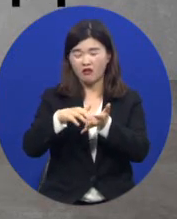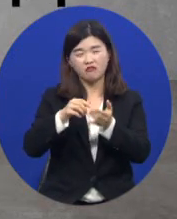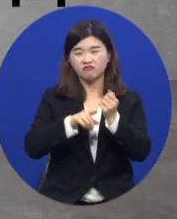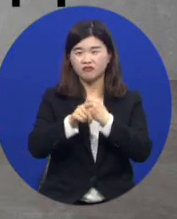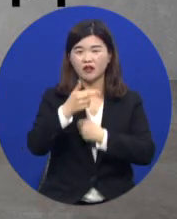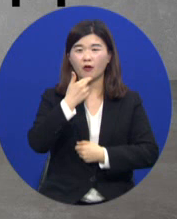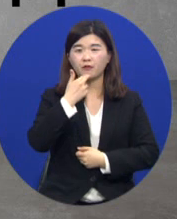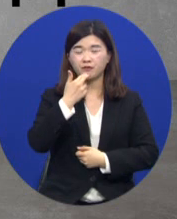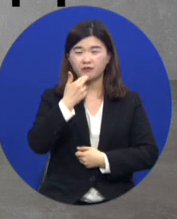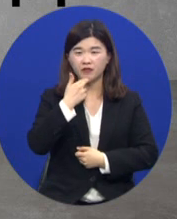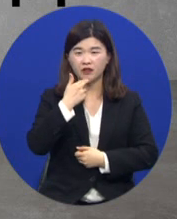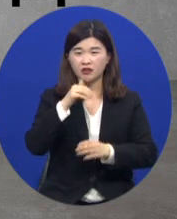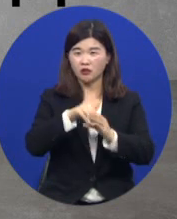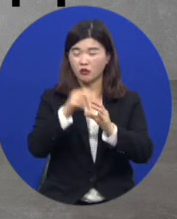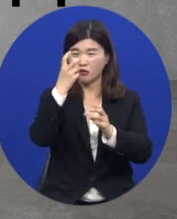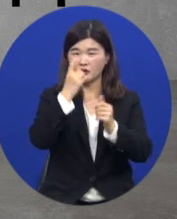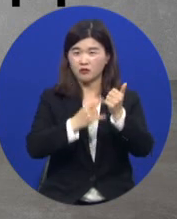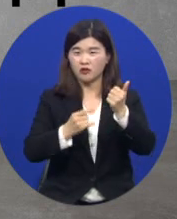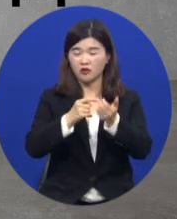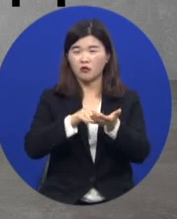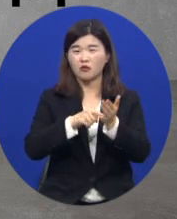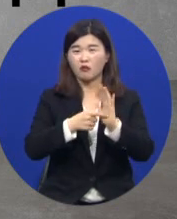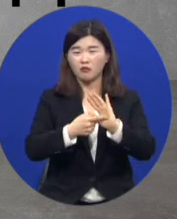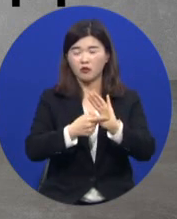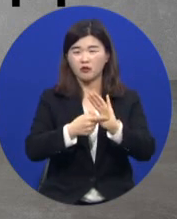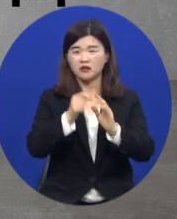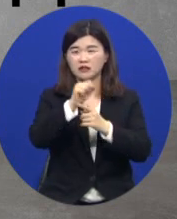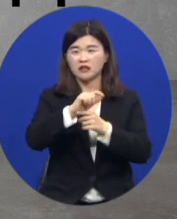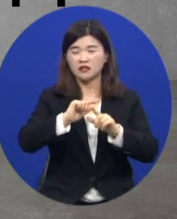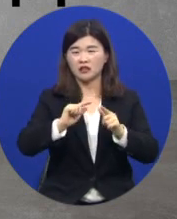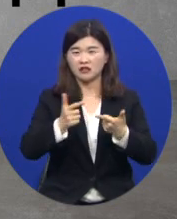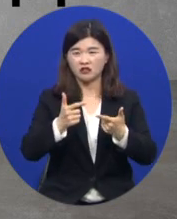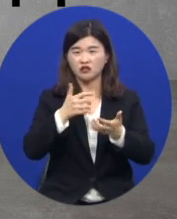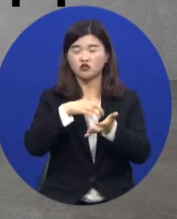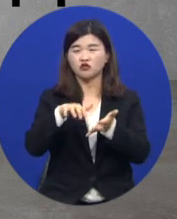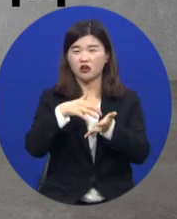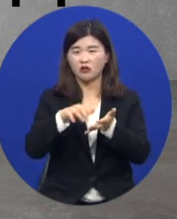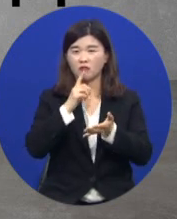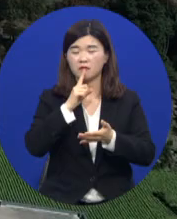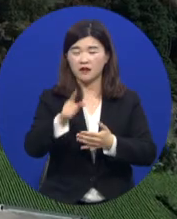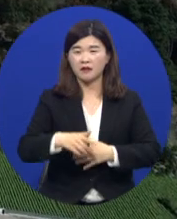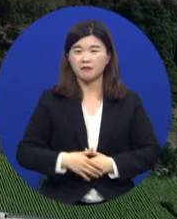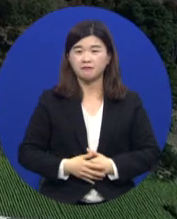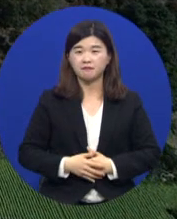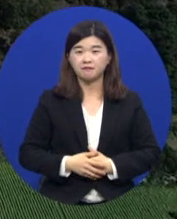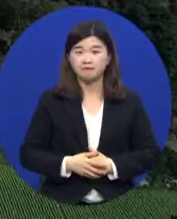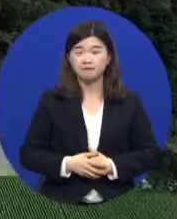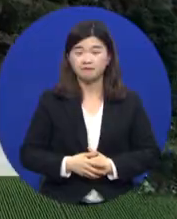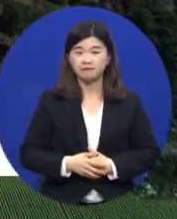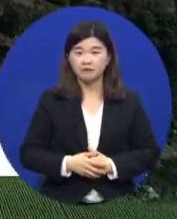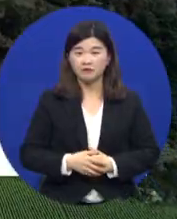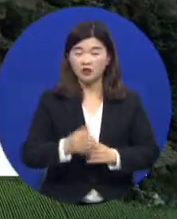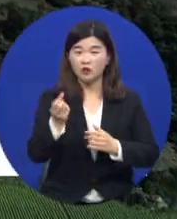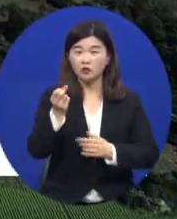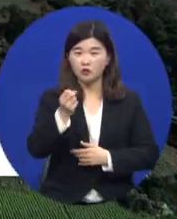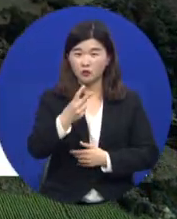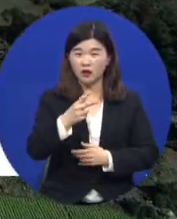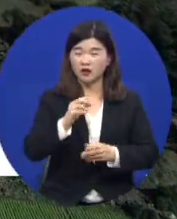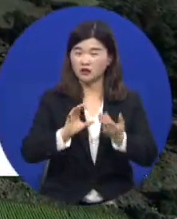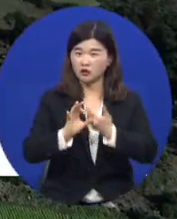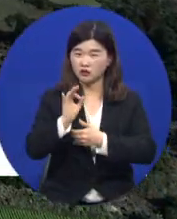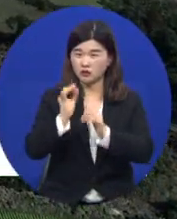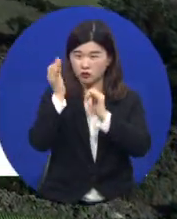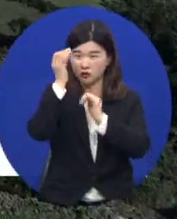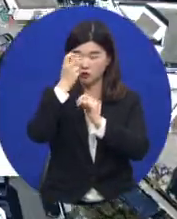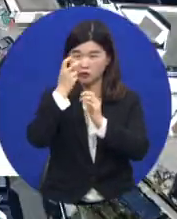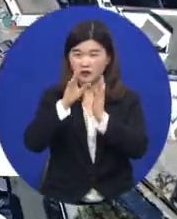무의미하고 선관위도 공표를 승인하지 않은 데이터라고 밝혔습니다. 이것 또한 성산읍